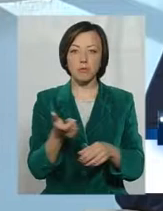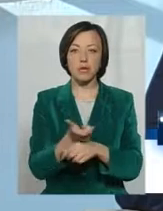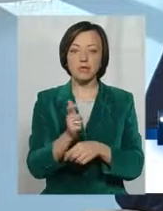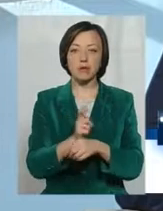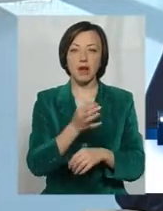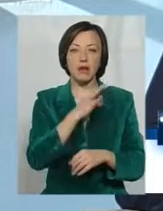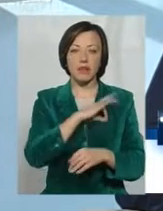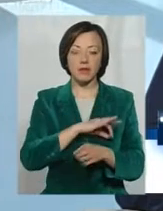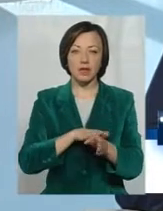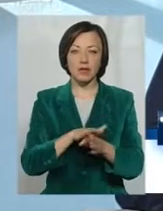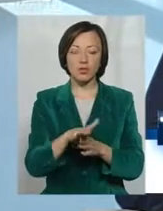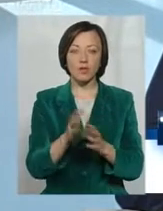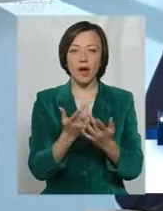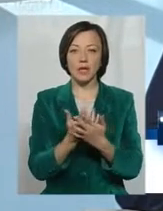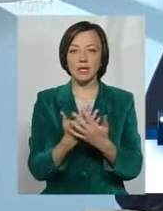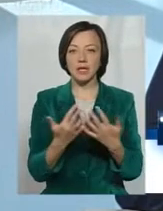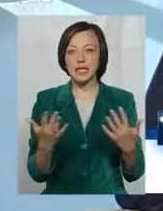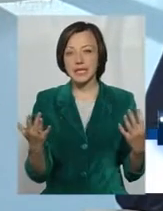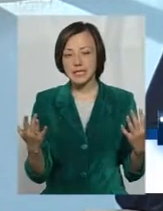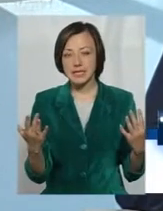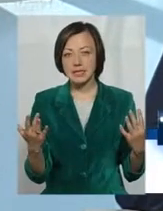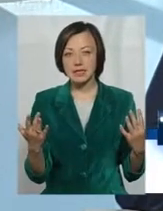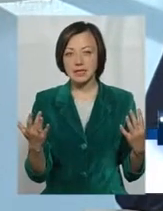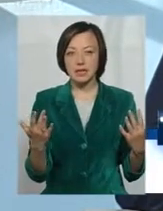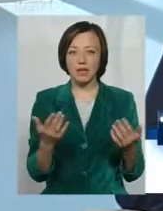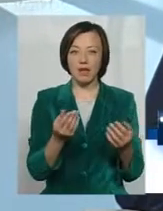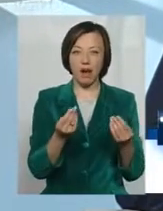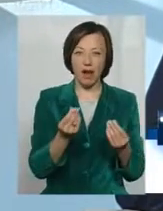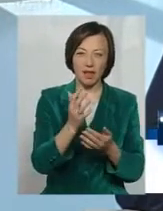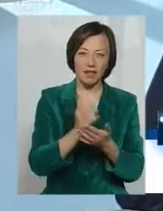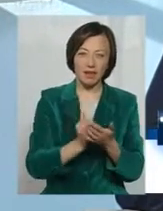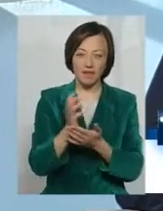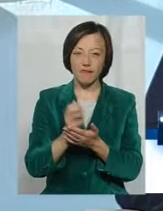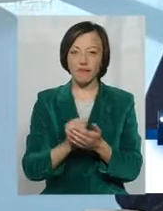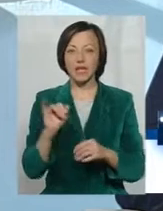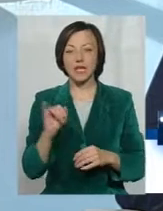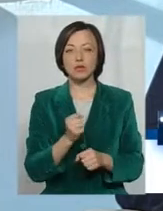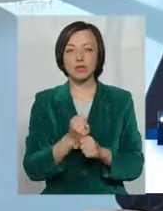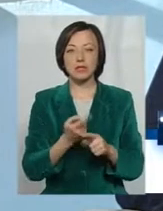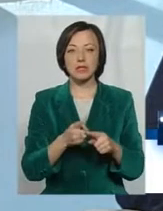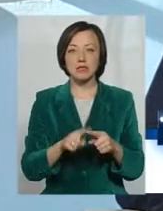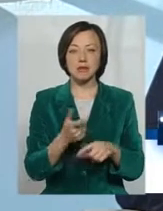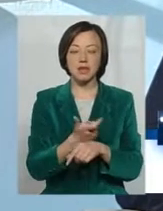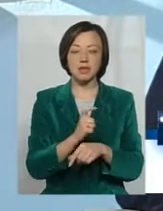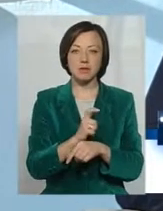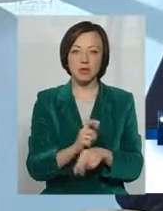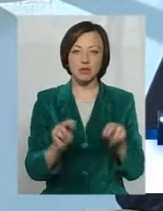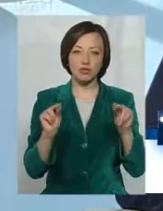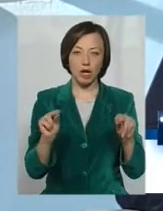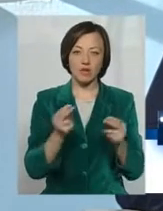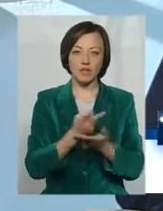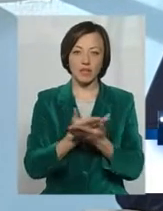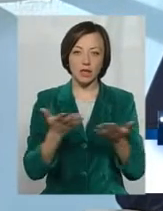ефективно реалізувати різні за своєю складністю активи і зробити це максимально чесно, відкрито і